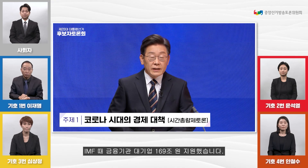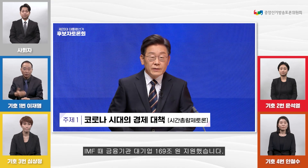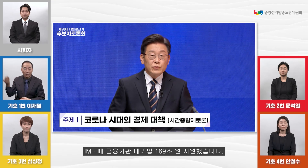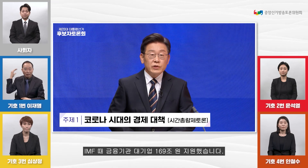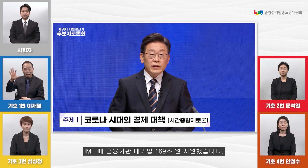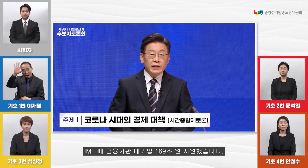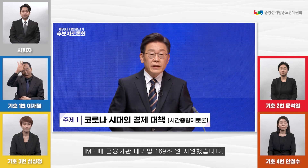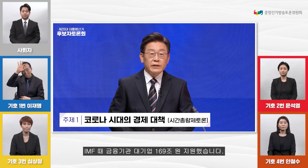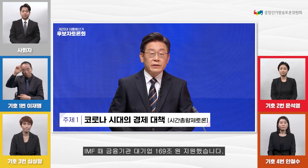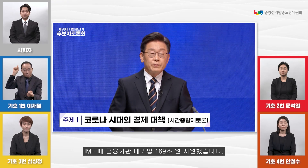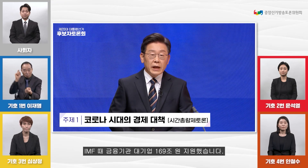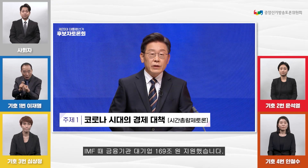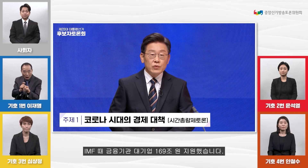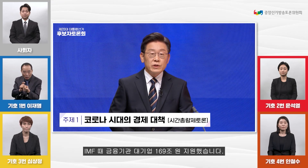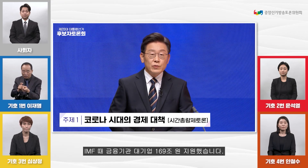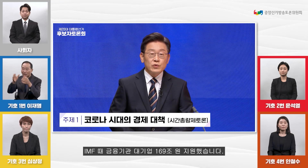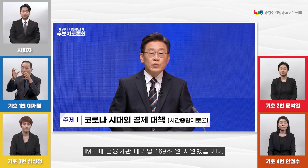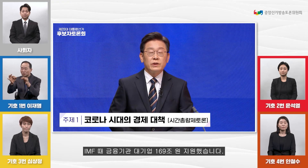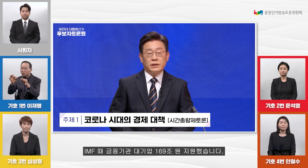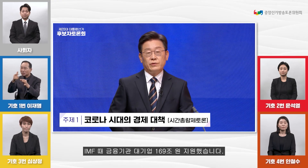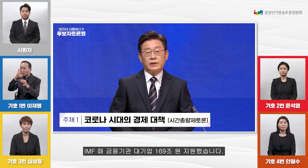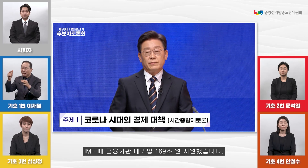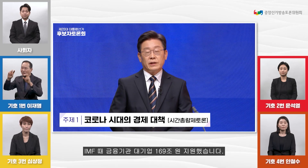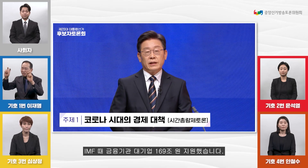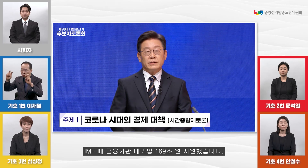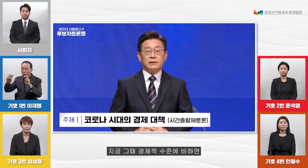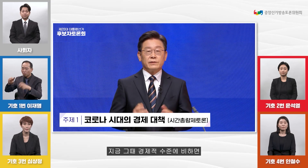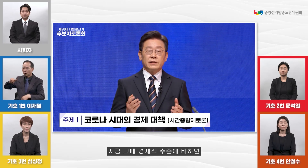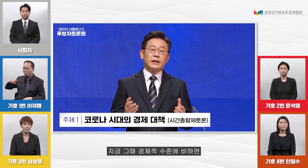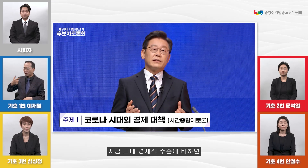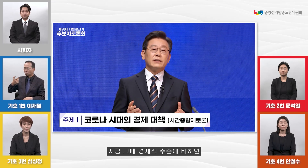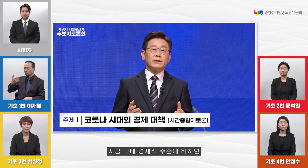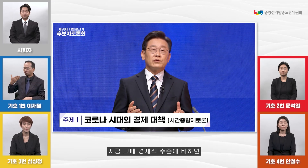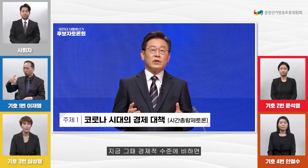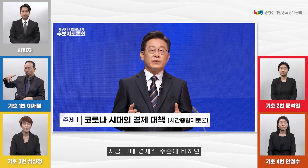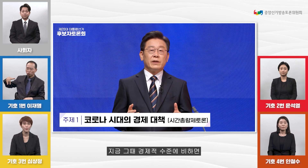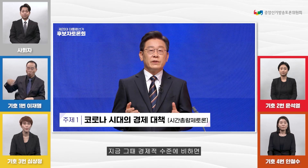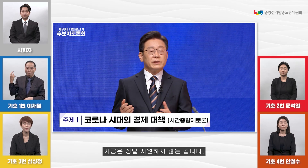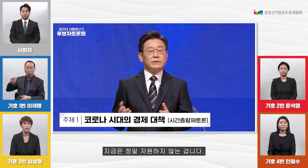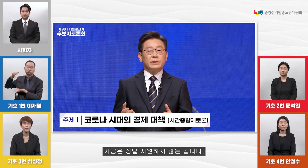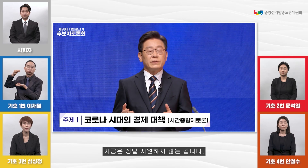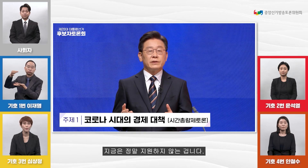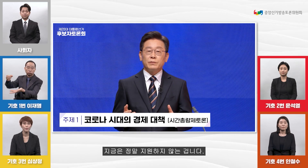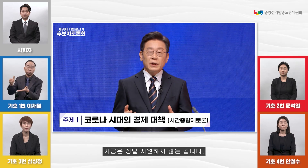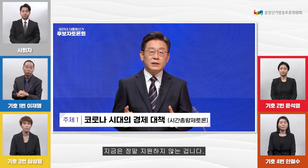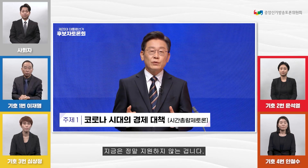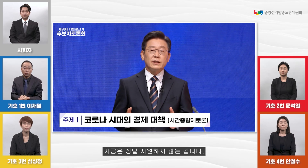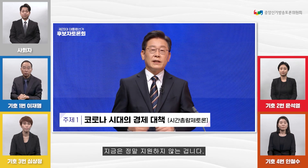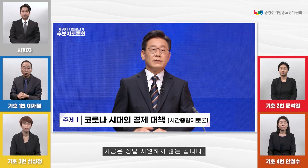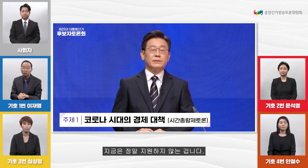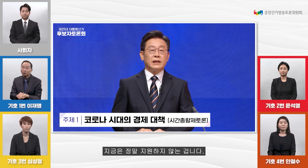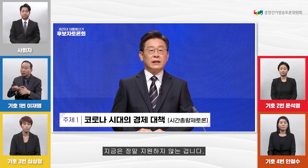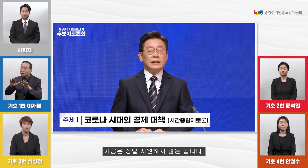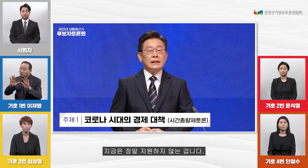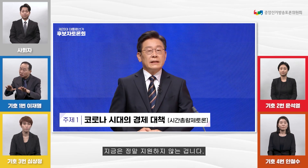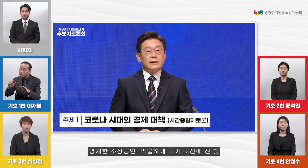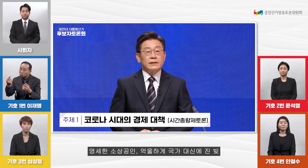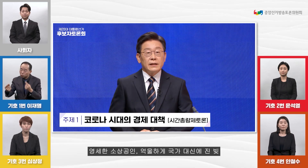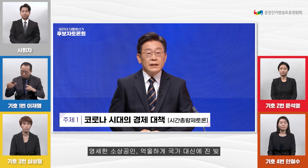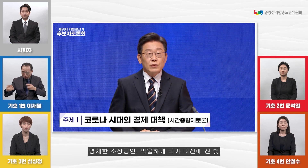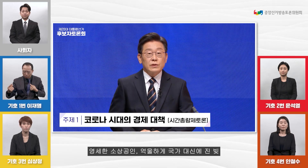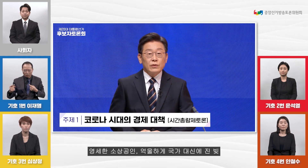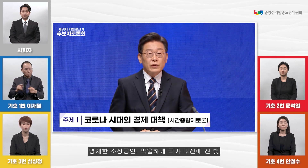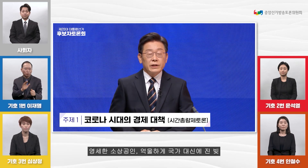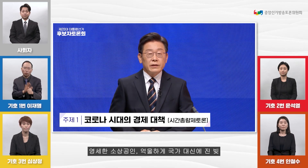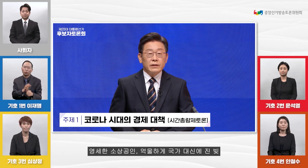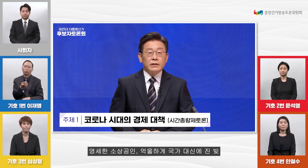때 금융기관 대기업 169조 원 지원했습니다. 지금 그때 경제력 수준에 비하면 지금은 정말 지원하지 않은 겁니다.